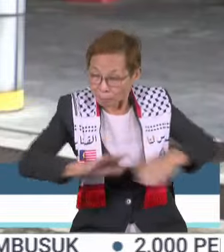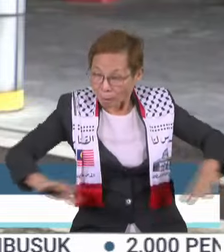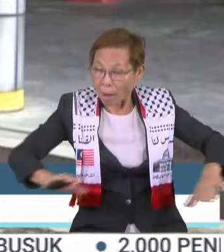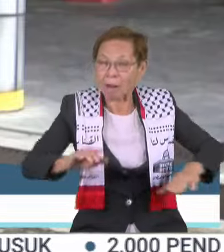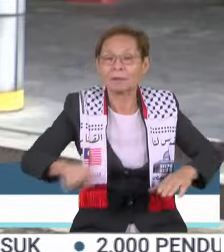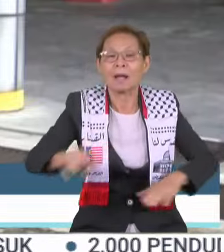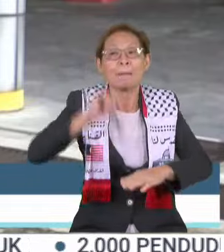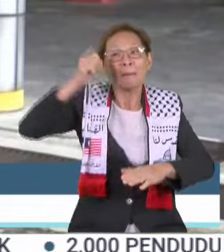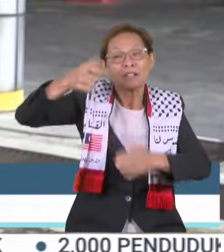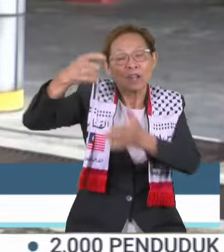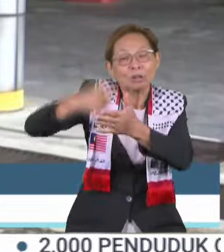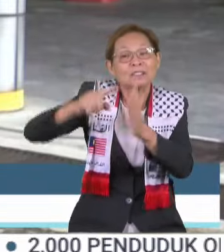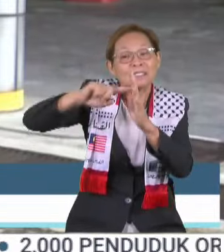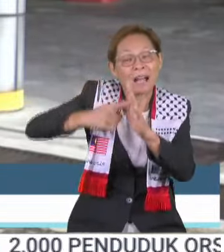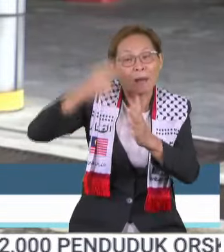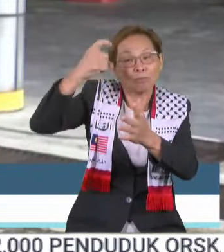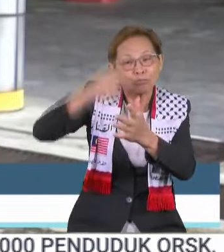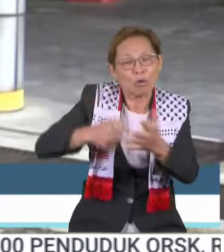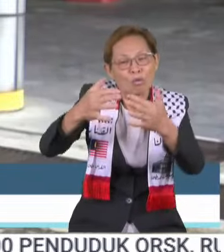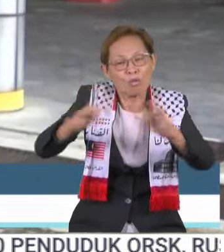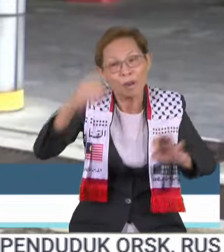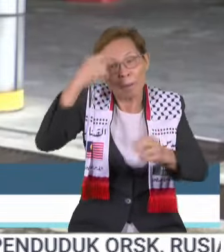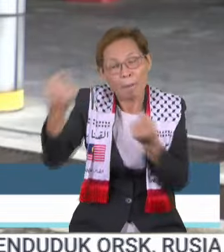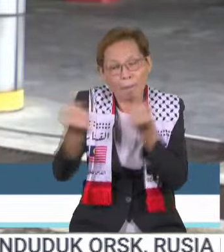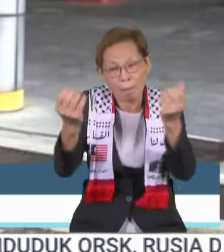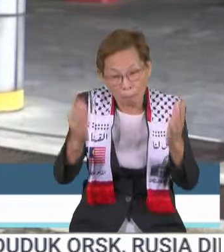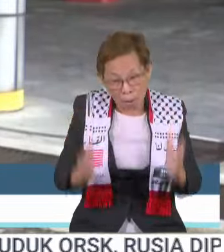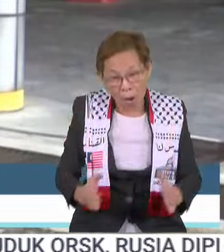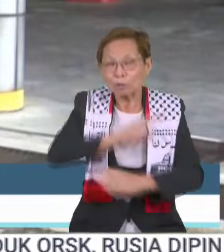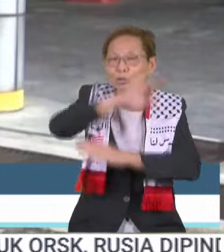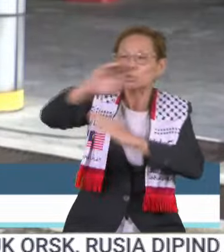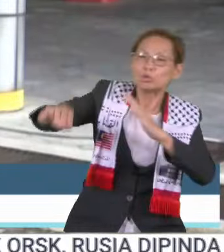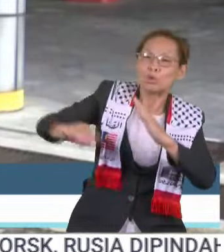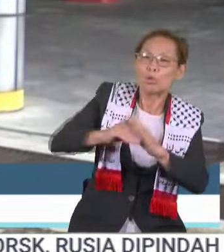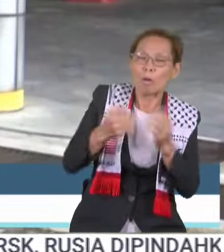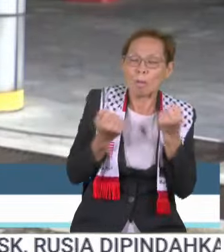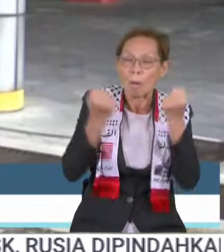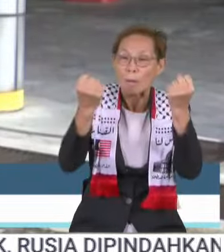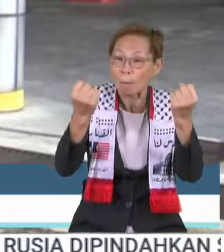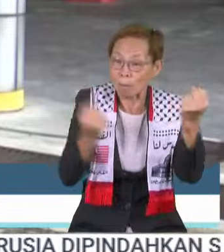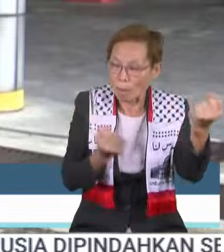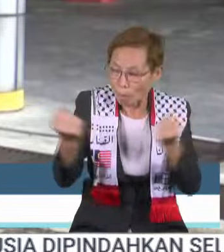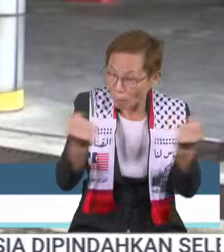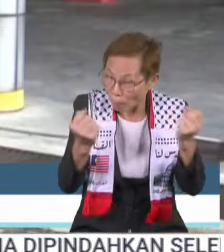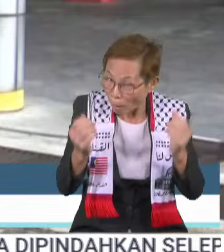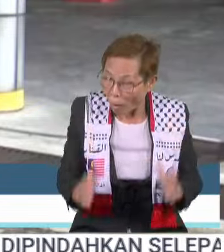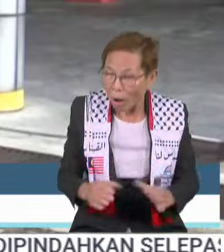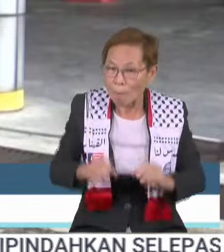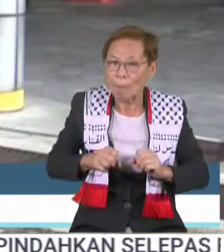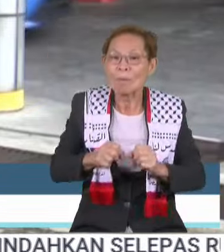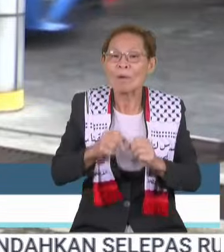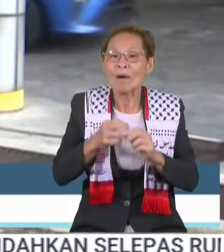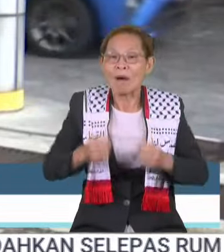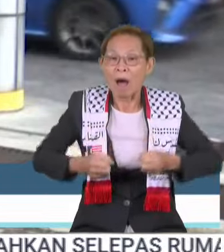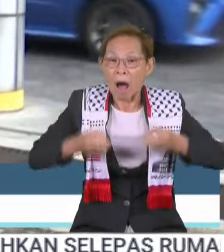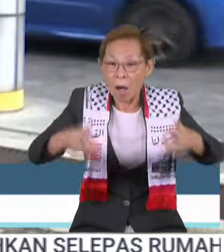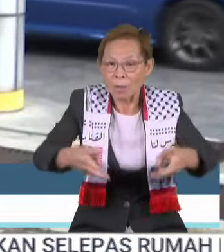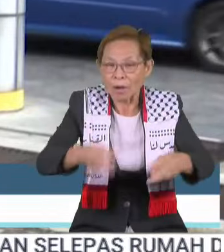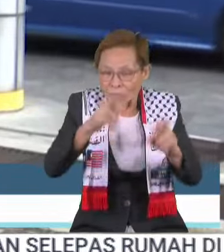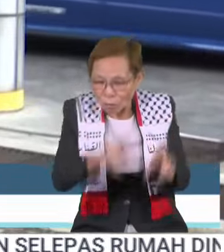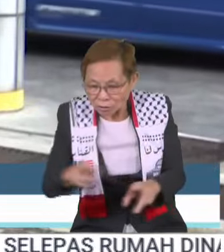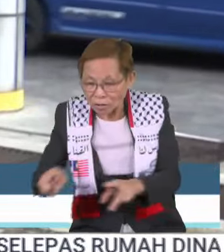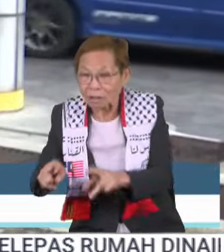bermulanya tol percuma kepada pengguna lebuh raya. Jadi, semua pengguna lebuh raya dinasihatkan supaya merancang perjalanan sebaik